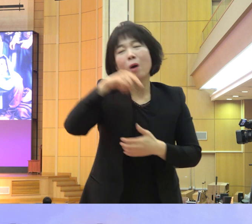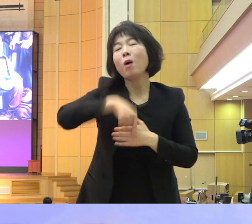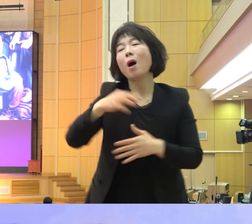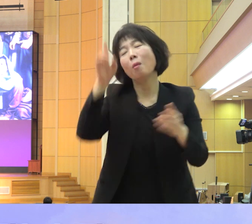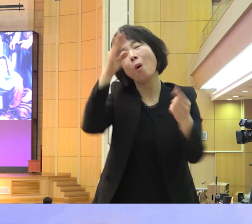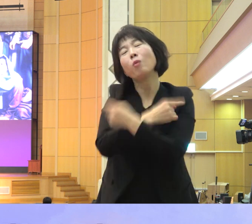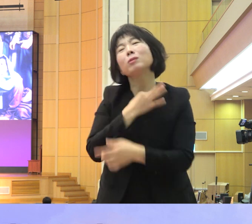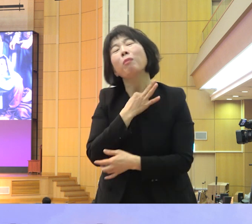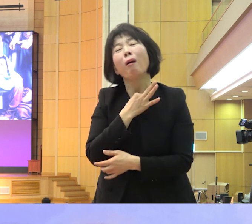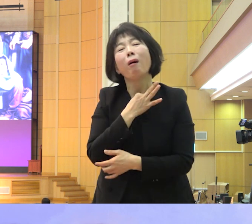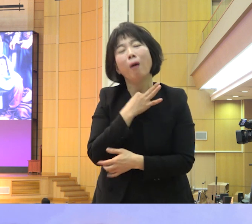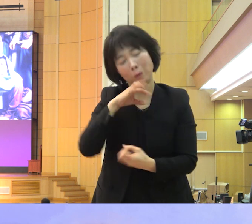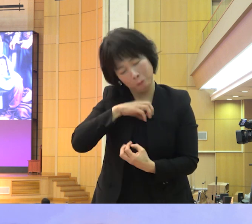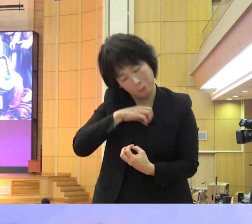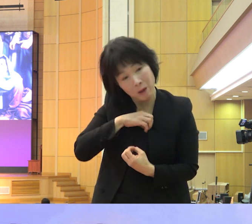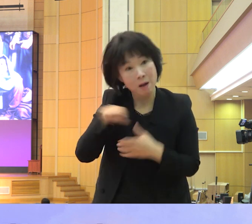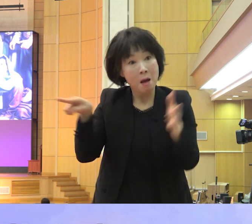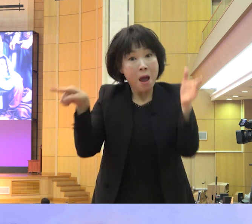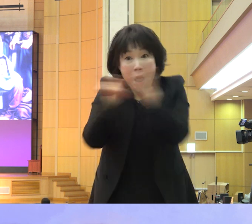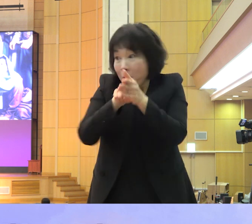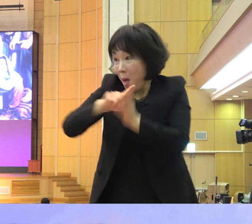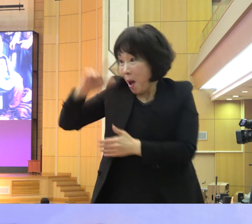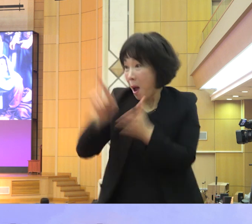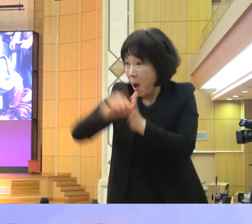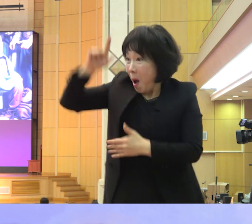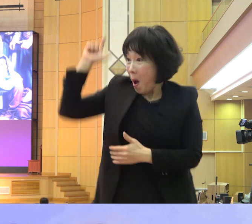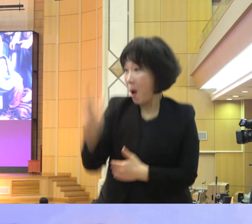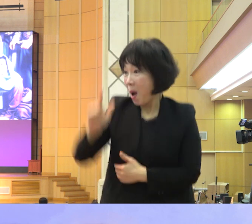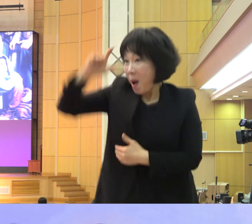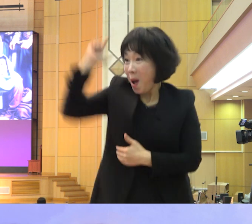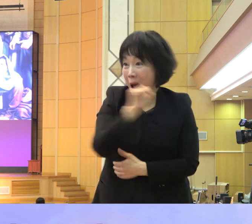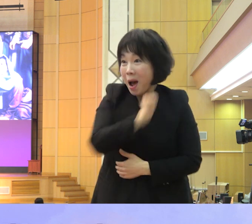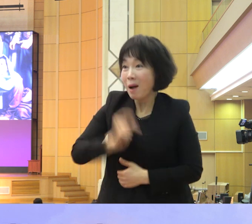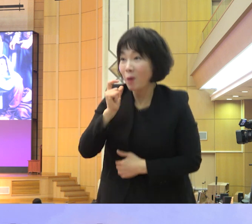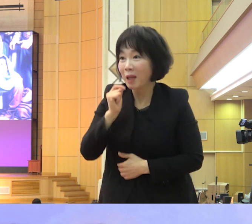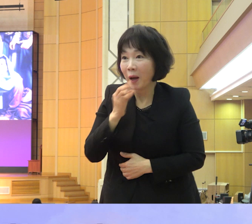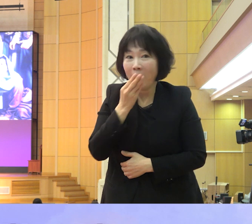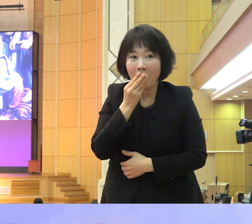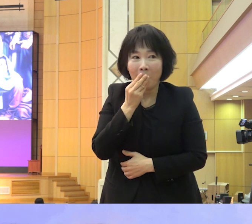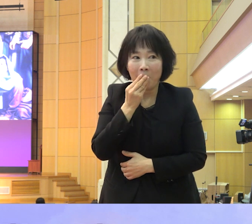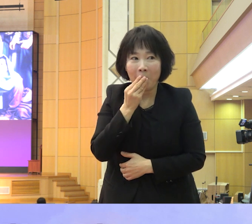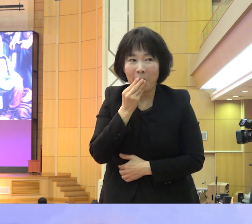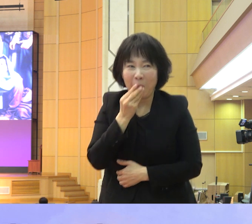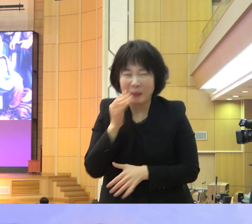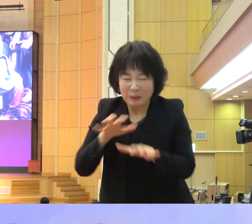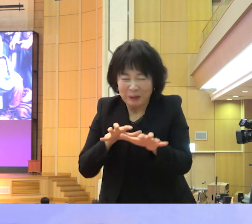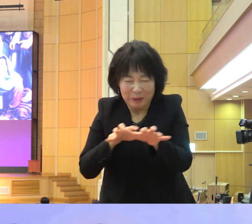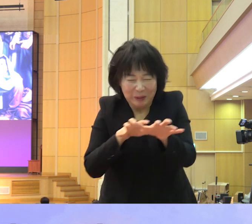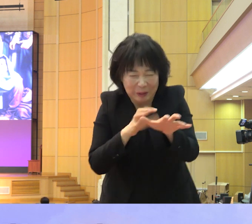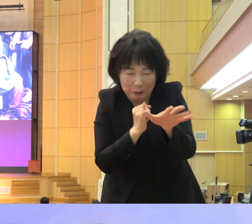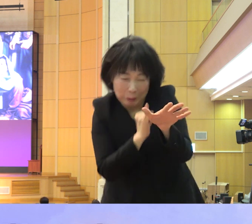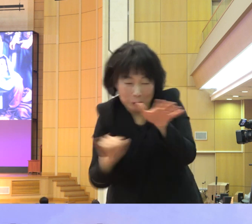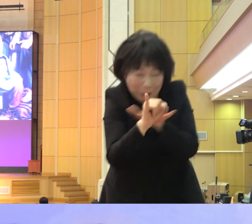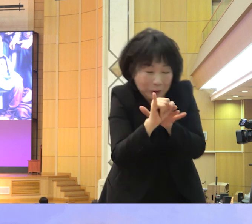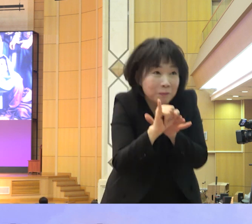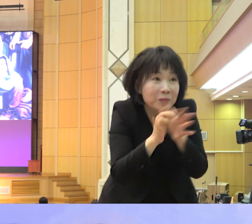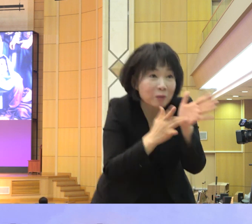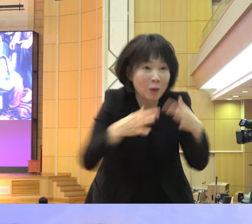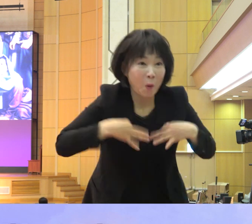마음속에 주께서 주시는 믿음이 강렬했는지 예수님의 옷에 손을 댔습니다. 그랬더니